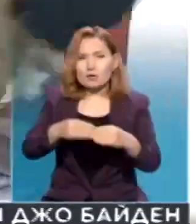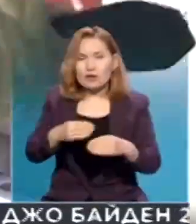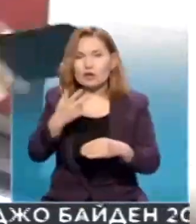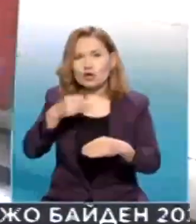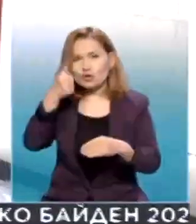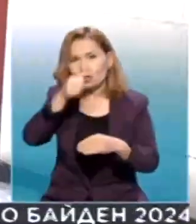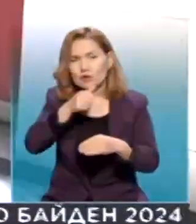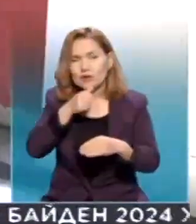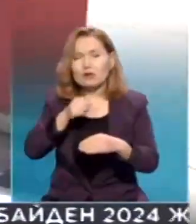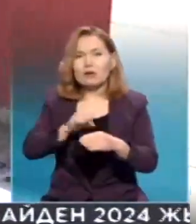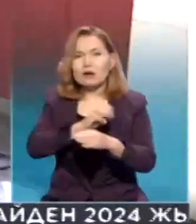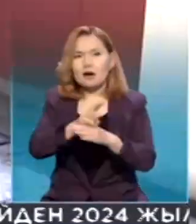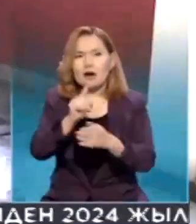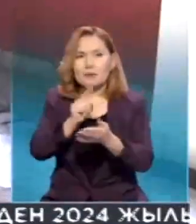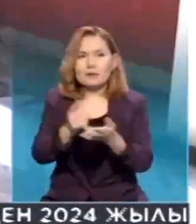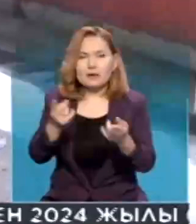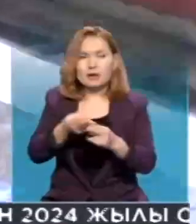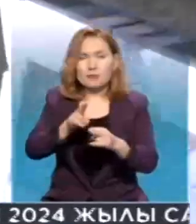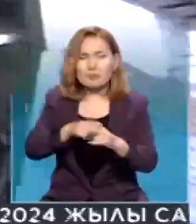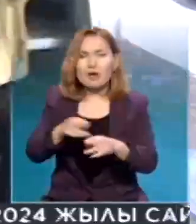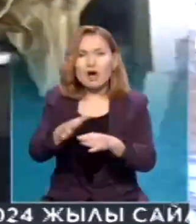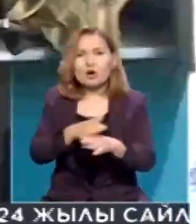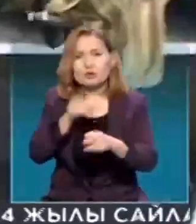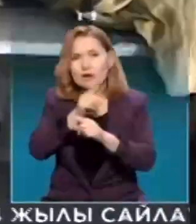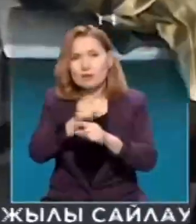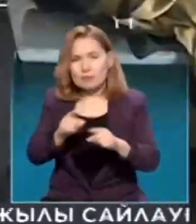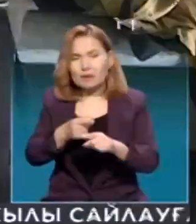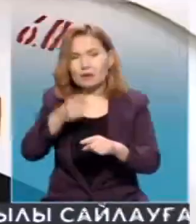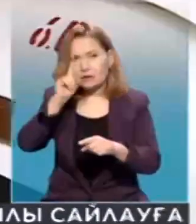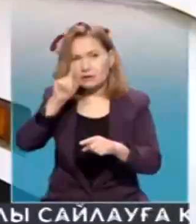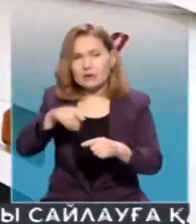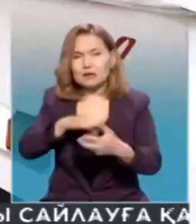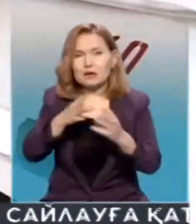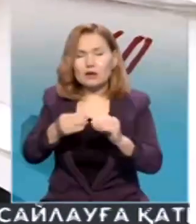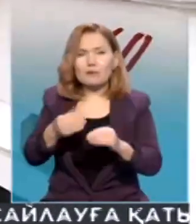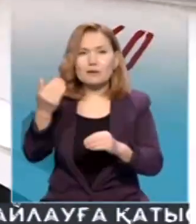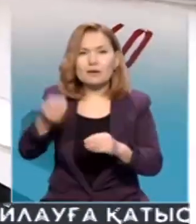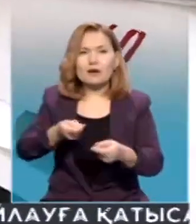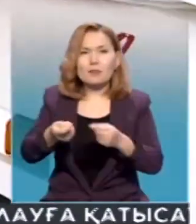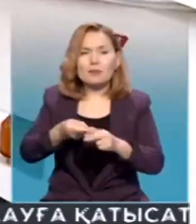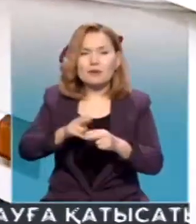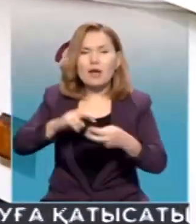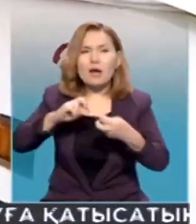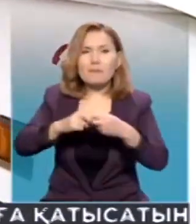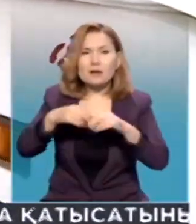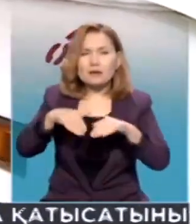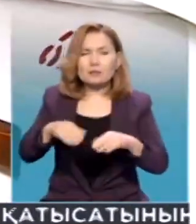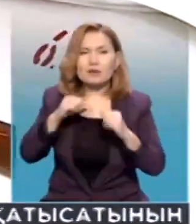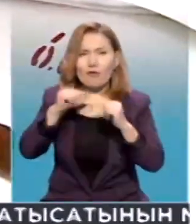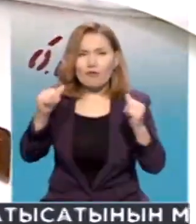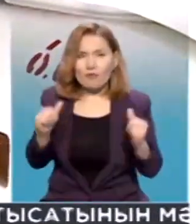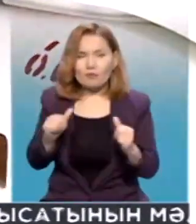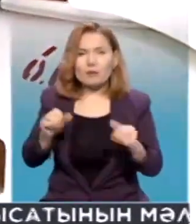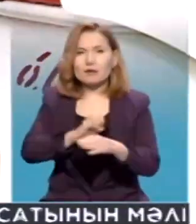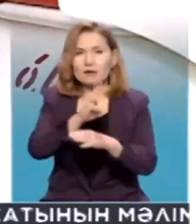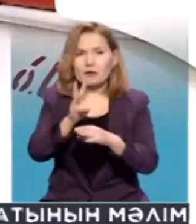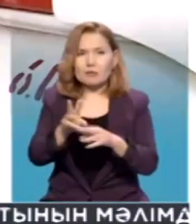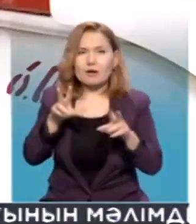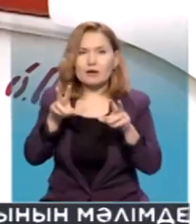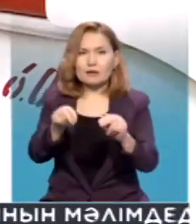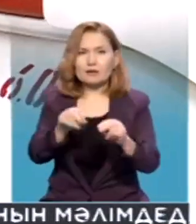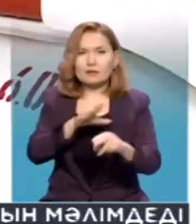берілетіні жазылған. Ибрагим Күлшімбаев мұны ұзақ мерзім екенін мойындады. Ведомство басшылығы мәселені қарастырып көреміз деп уәде